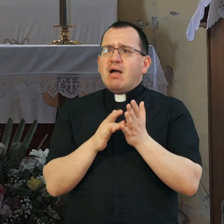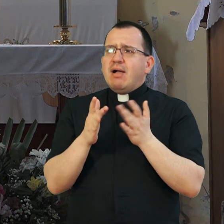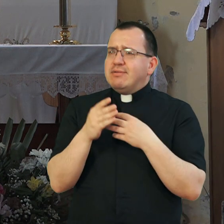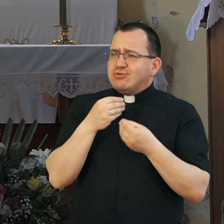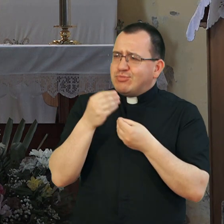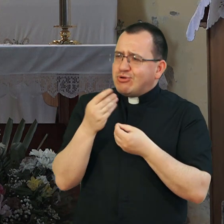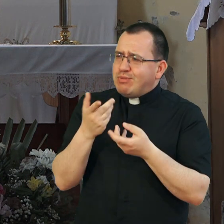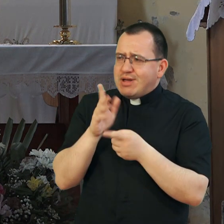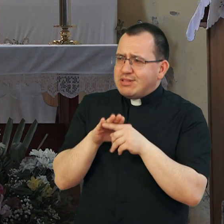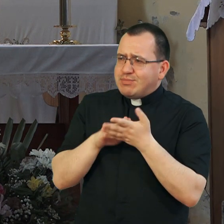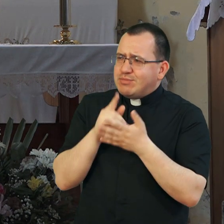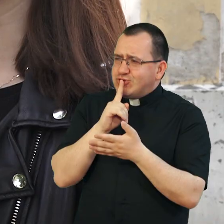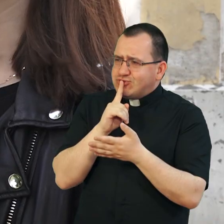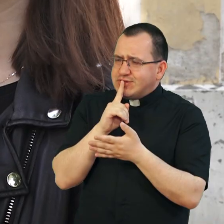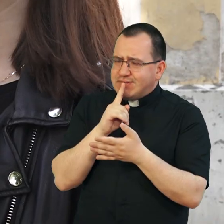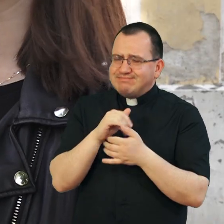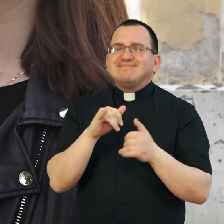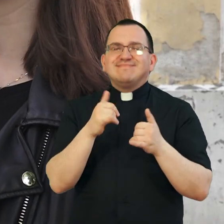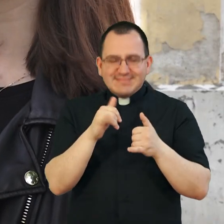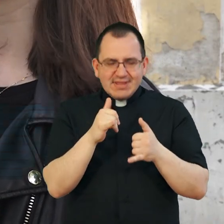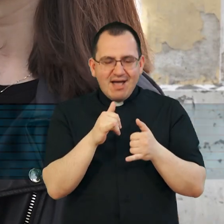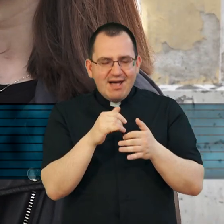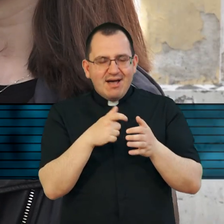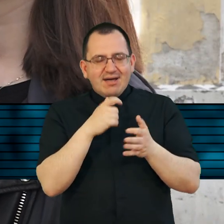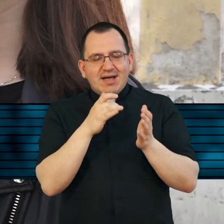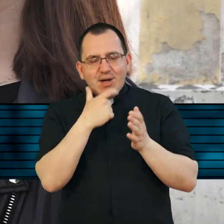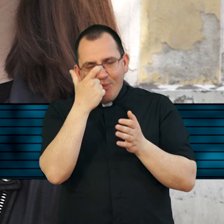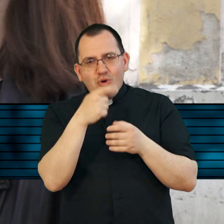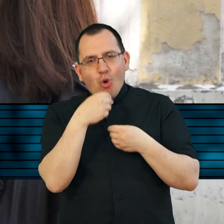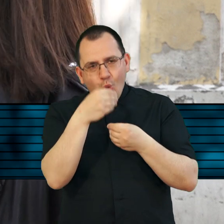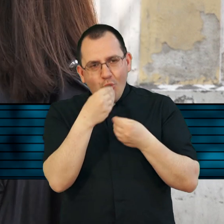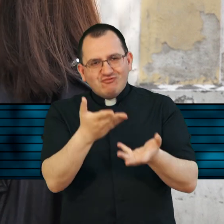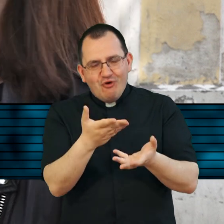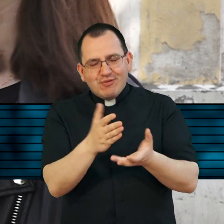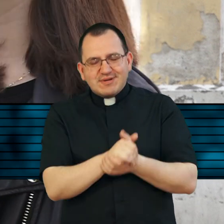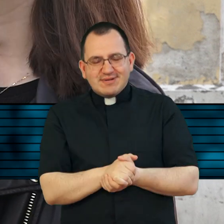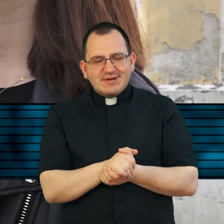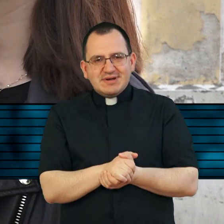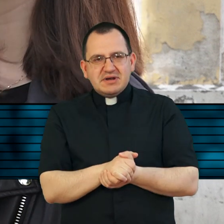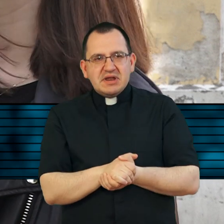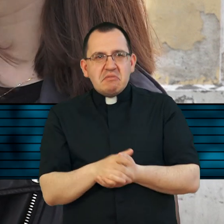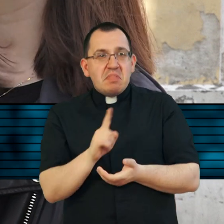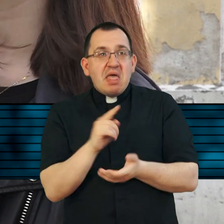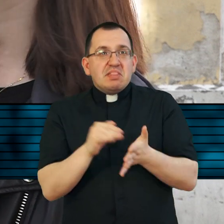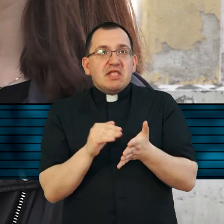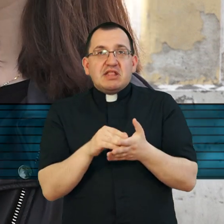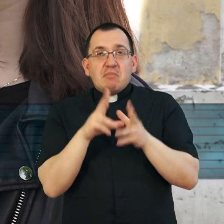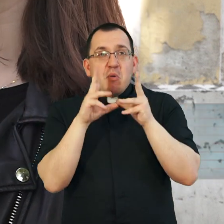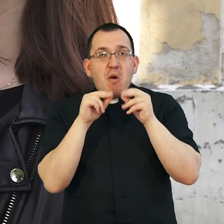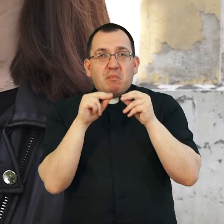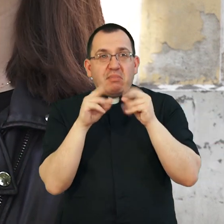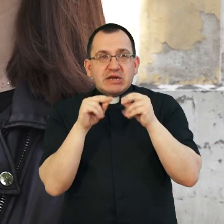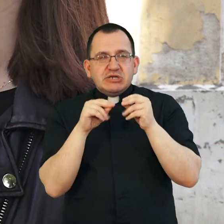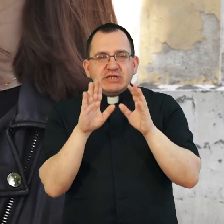trenutku tišine? Smije se definitivno progovara. Ne moramo ni pričati na glas. Jednostavno